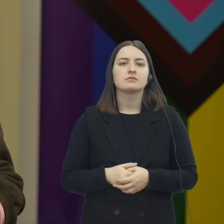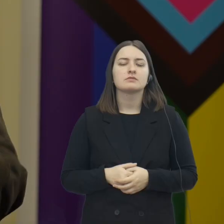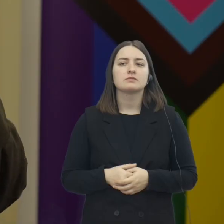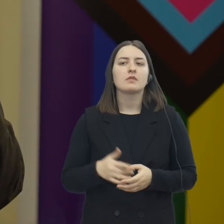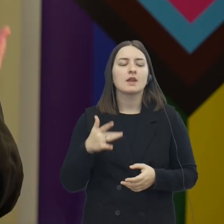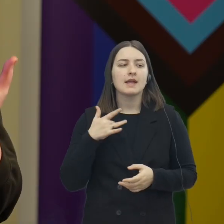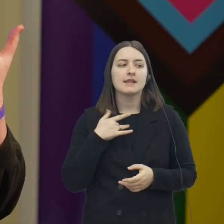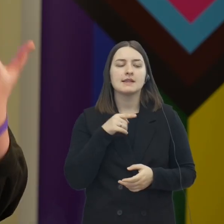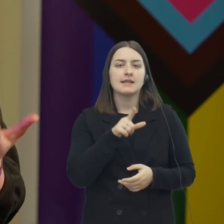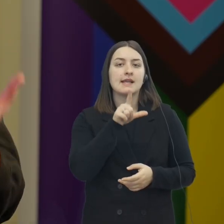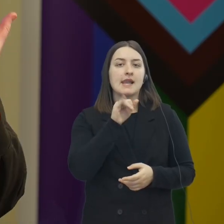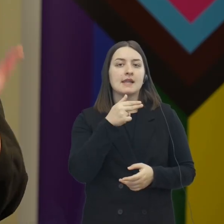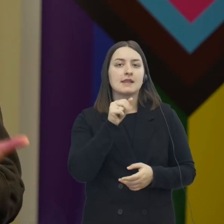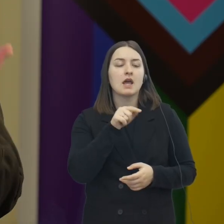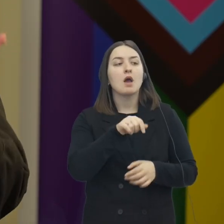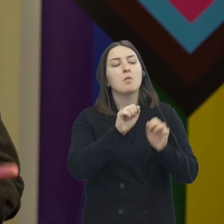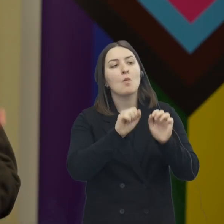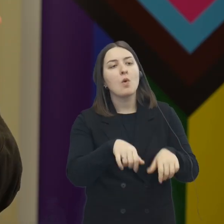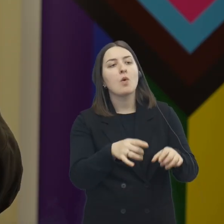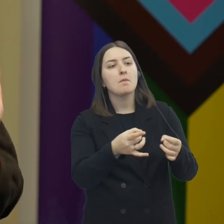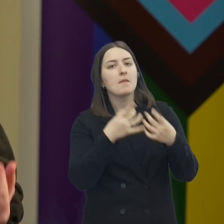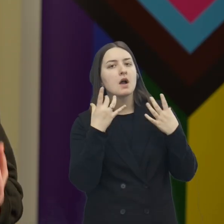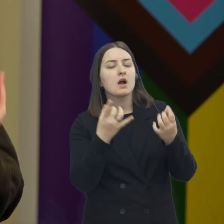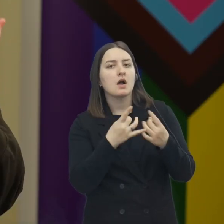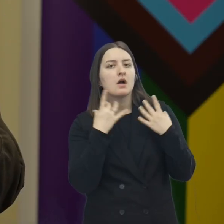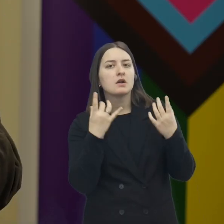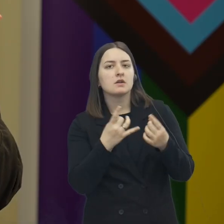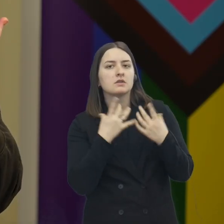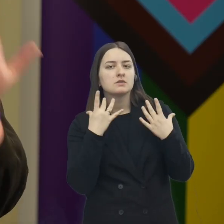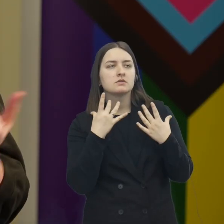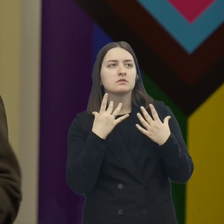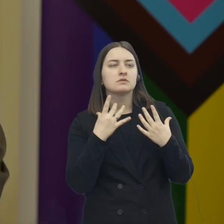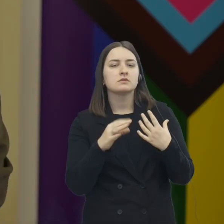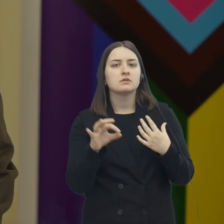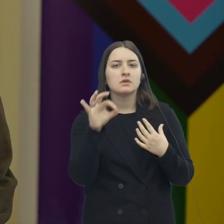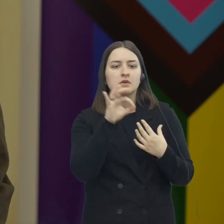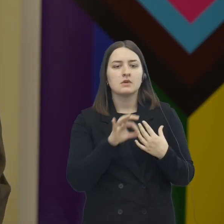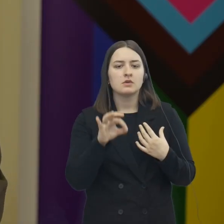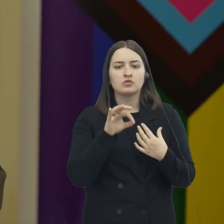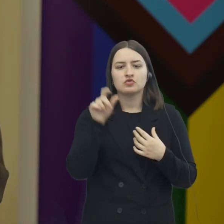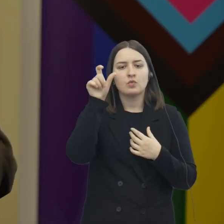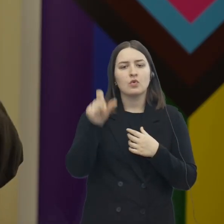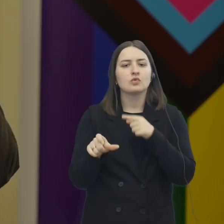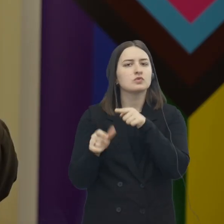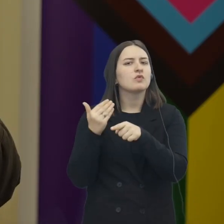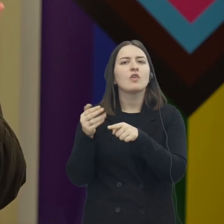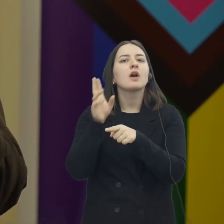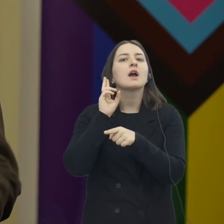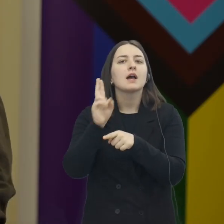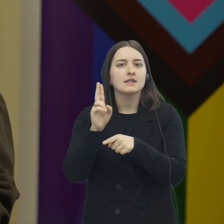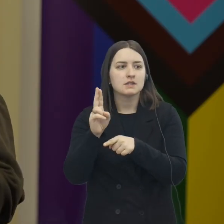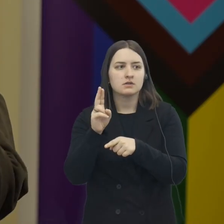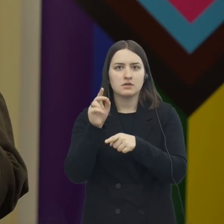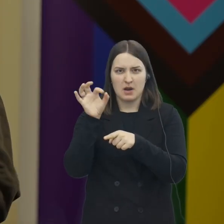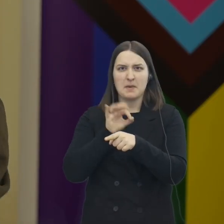jūs, Lina, galėtumėte pakalbėti, koks tas yra profilis to žmogaus, ar ne? Nes gal čia net